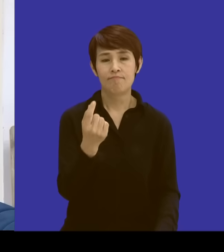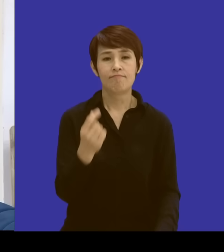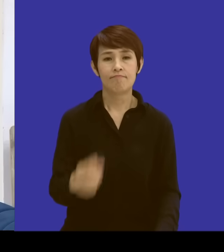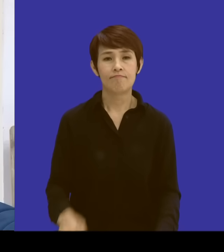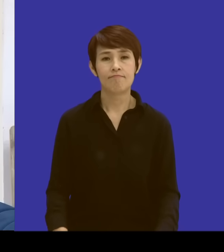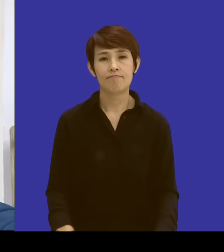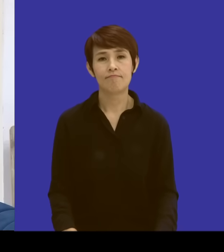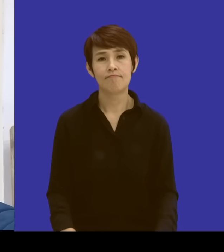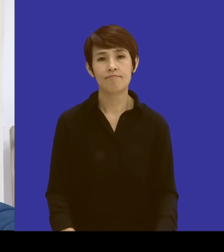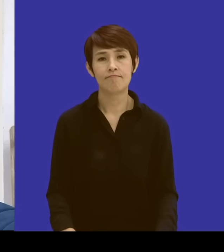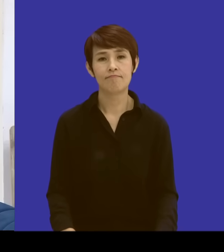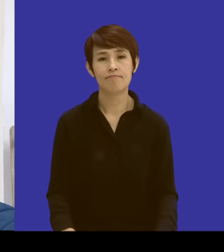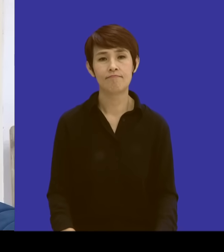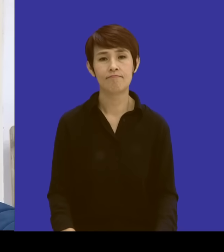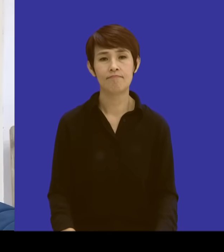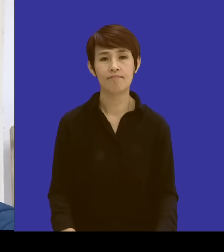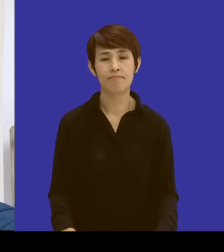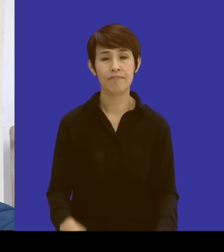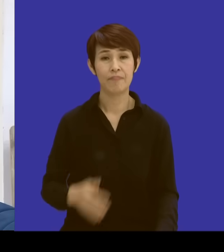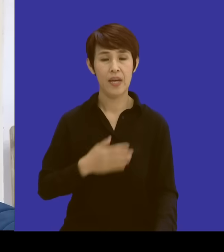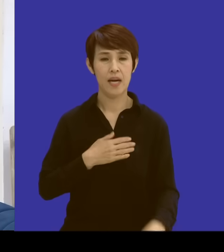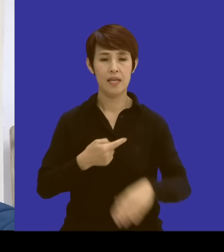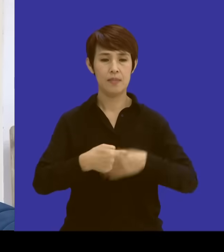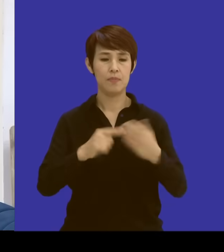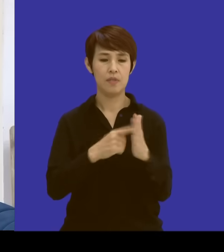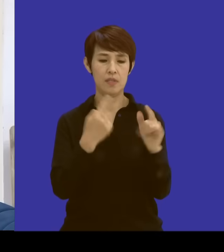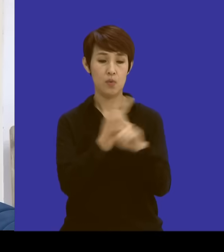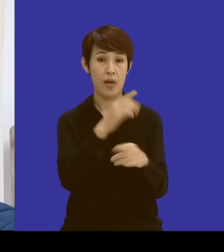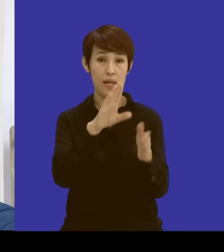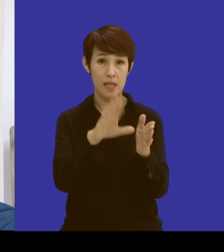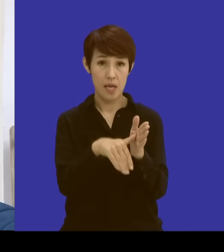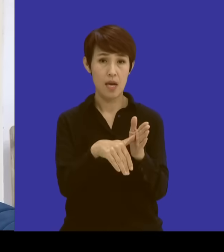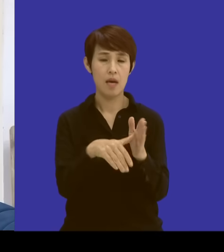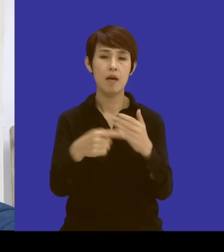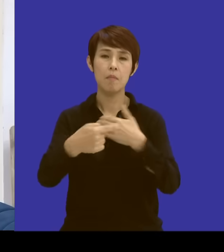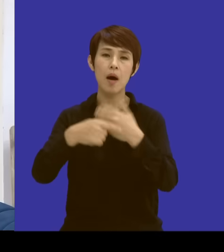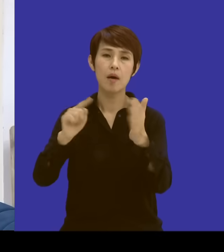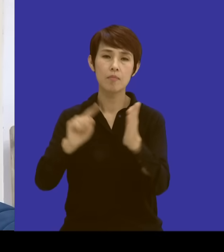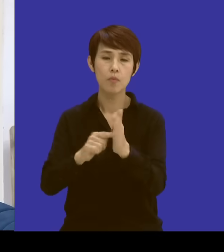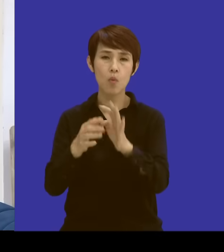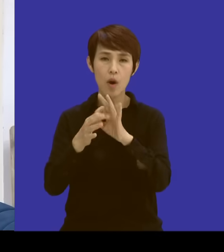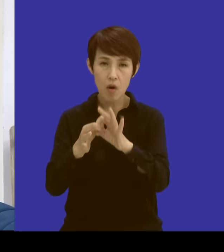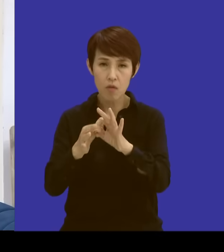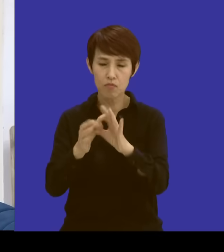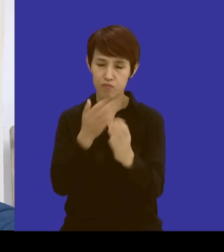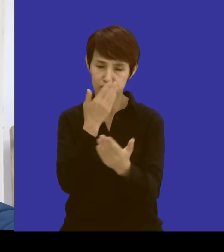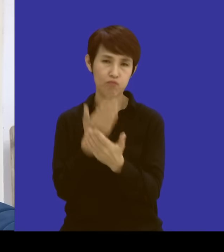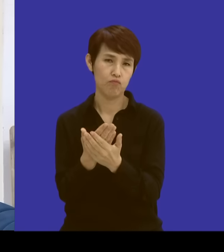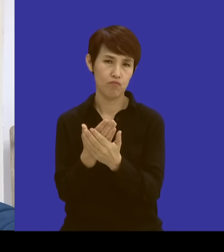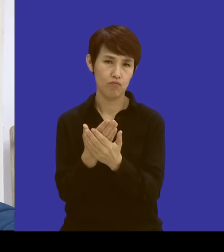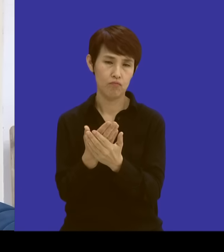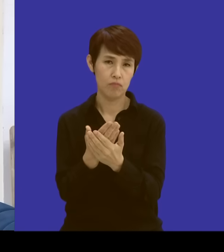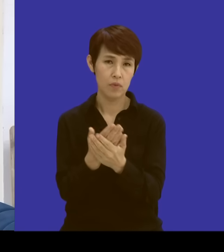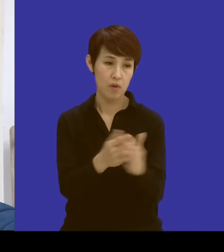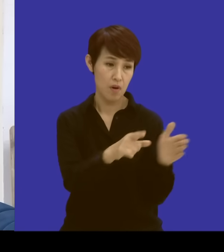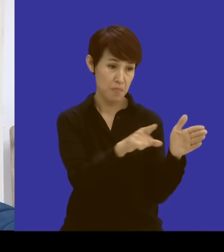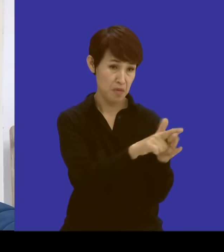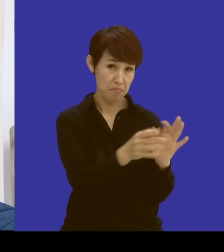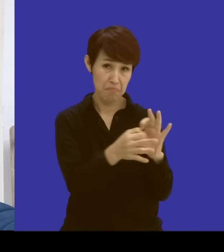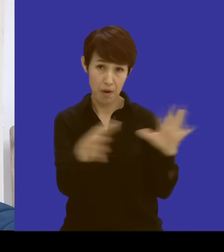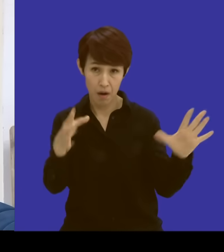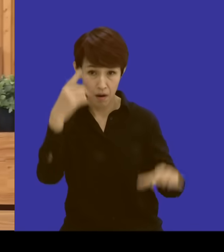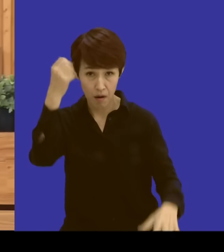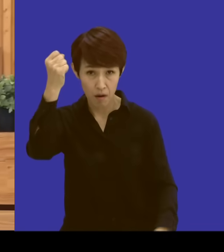사실 그러니까 제가 뭐 심리치료 하면서 마음의 문제를 다루는 게 매우 중요한데 그게 신앙과 상관없는 것처럼